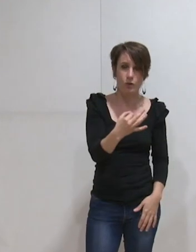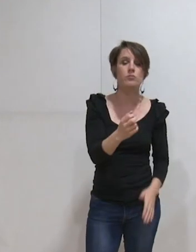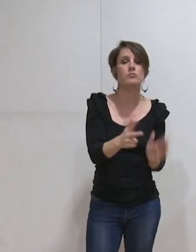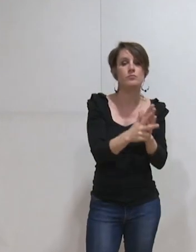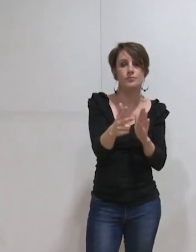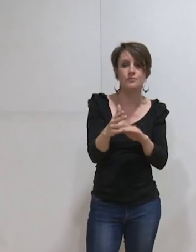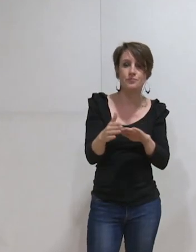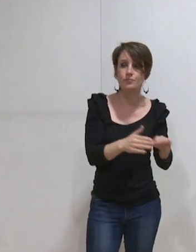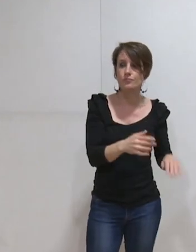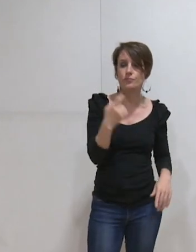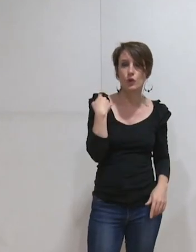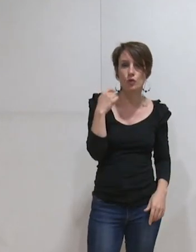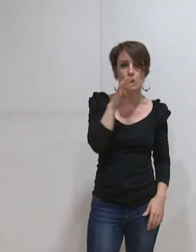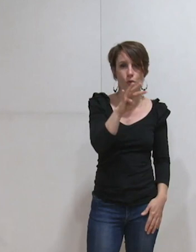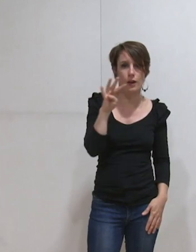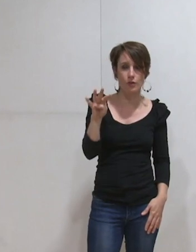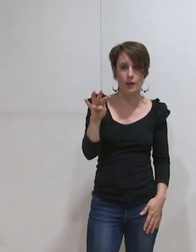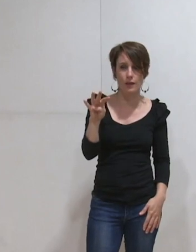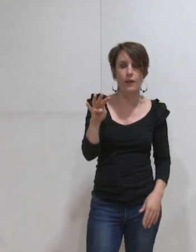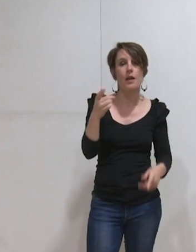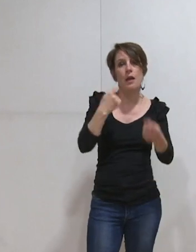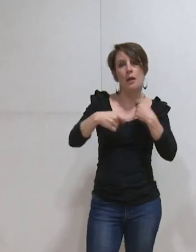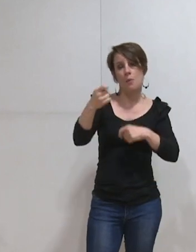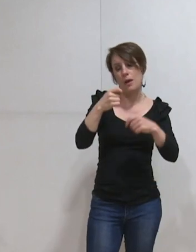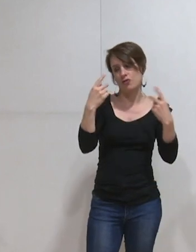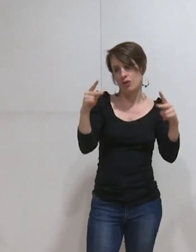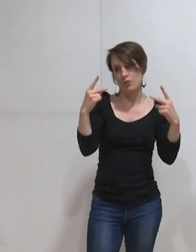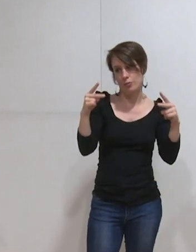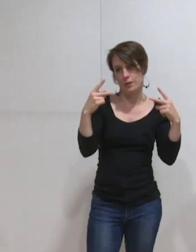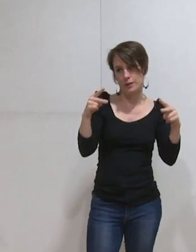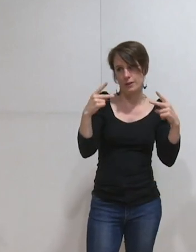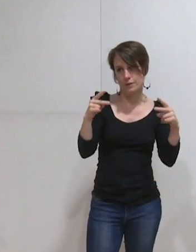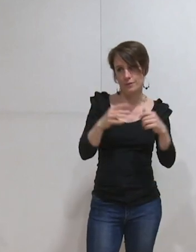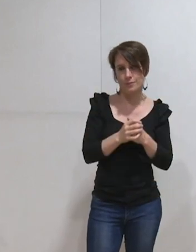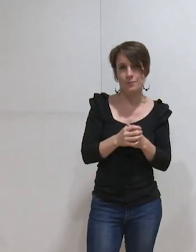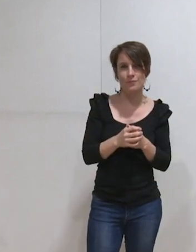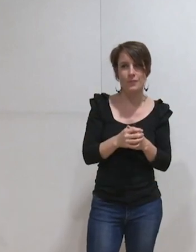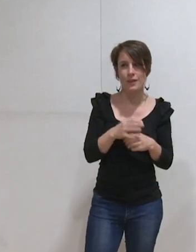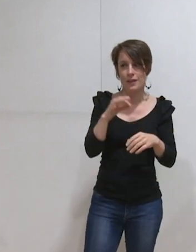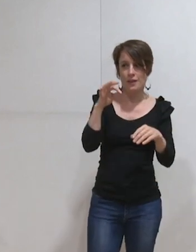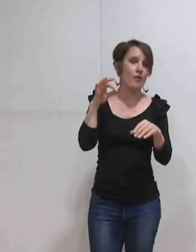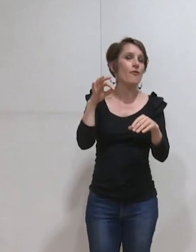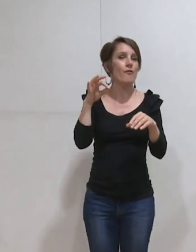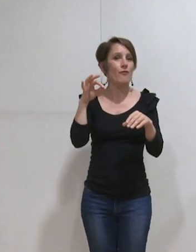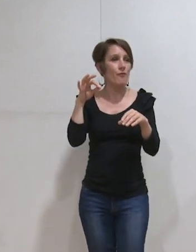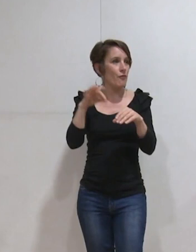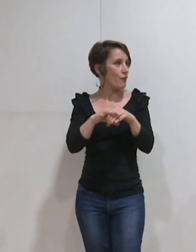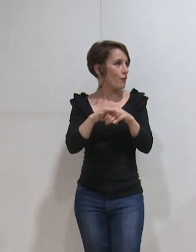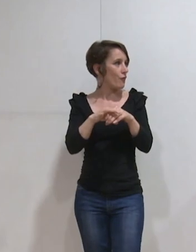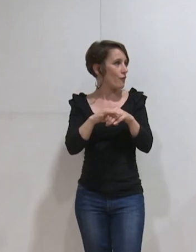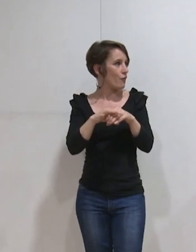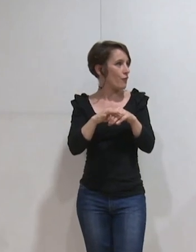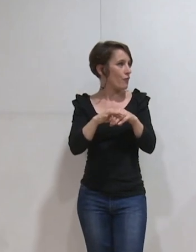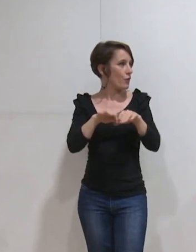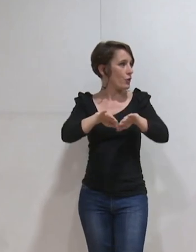adoptée la 44 porte sur des marchés publicsattendouver par au vote je vais plus m'arrêter je vais l'exploser vot